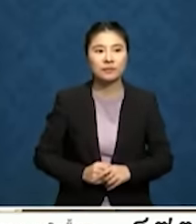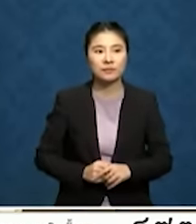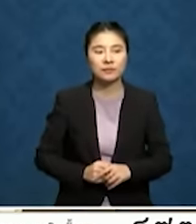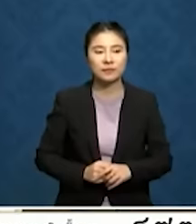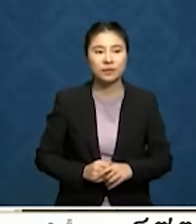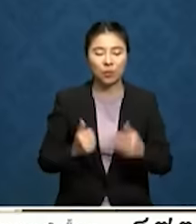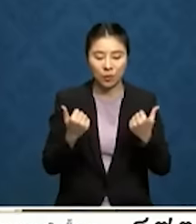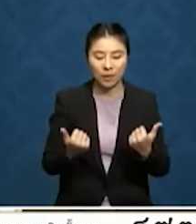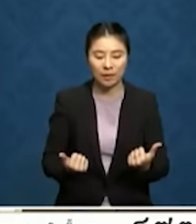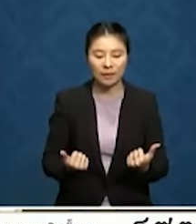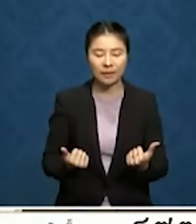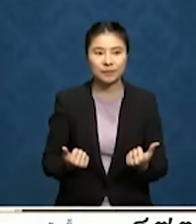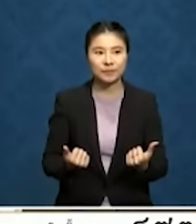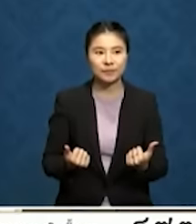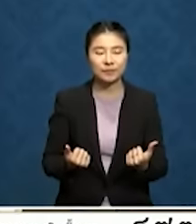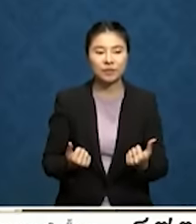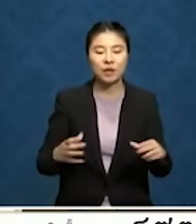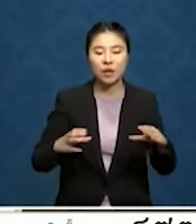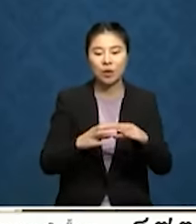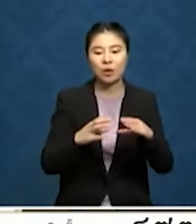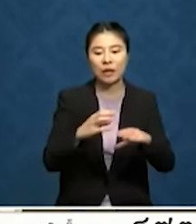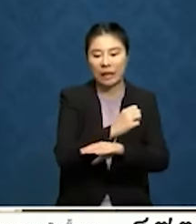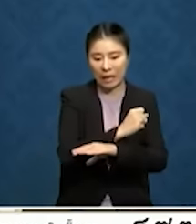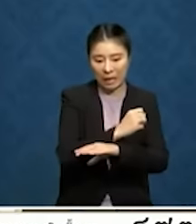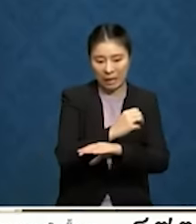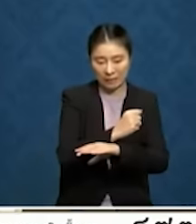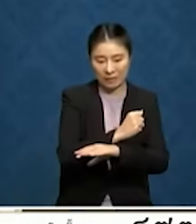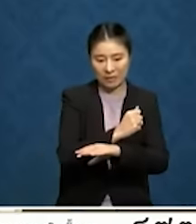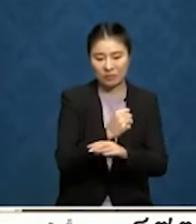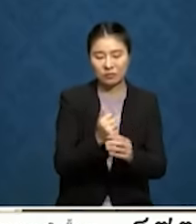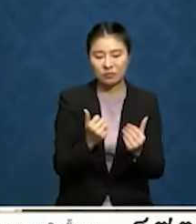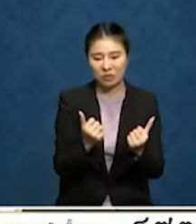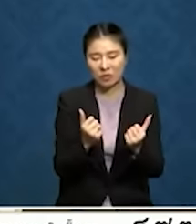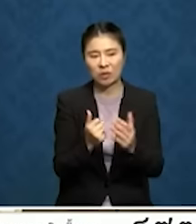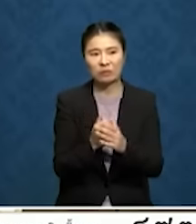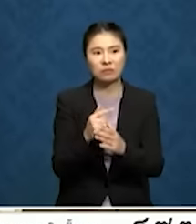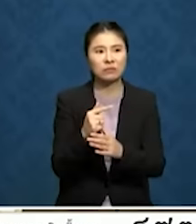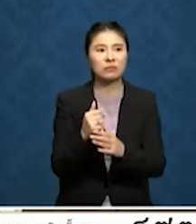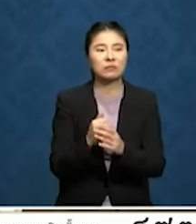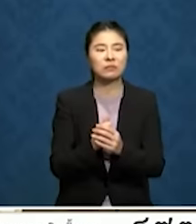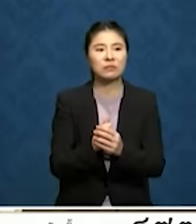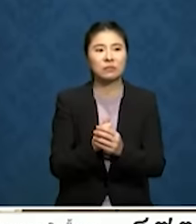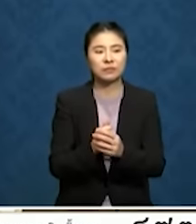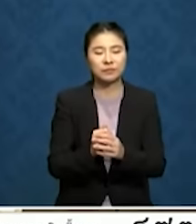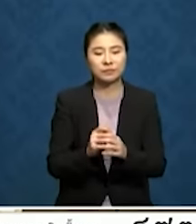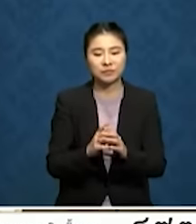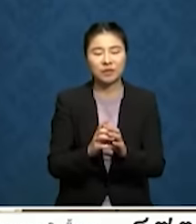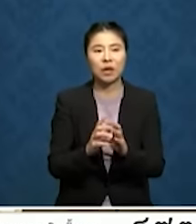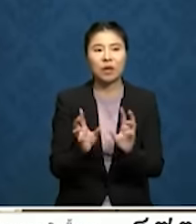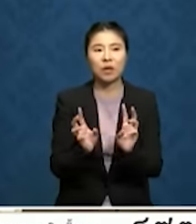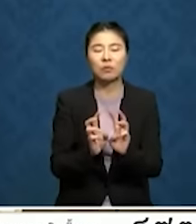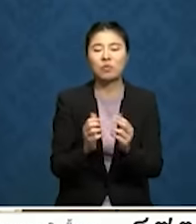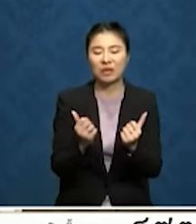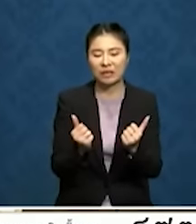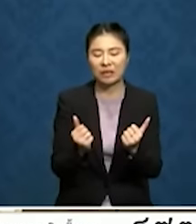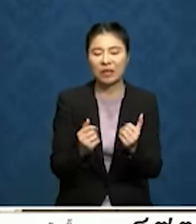วันนี้การเมืองของเราเข้าอยู่ในสภาวะที่เราเรียกกันว่าทางตันของประเ